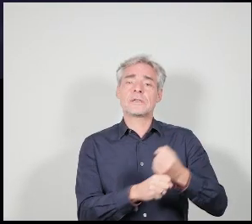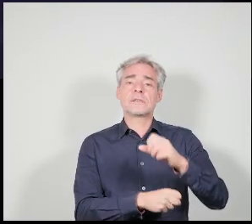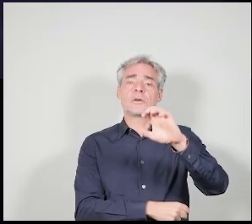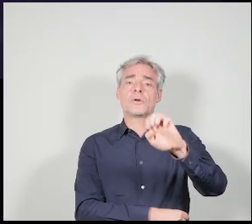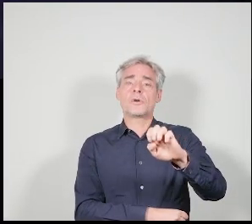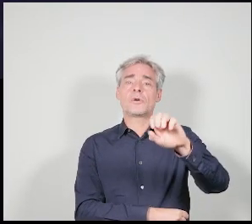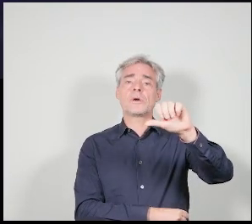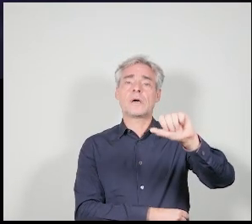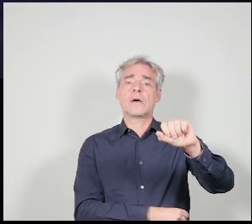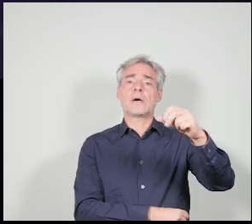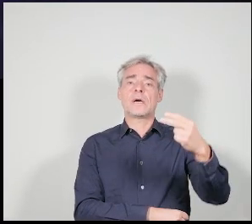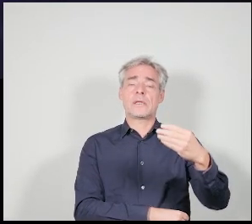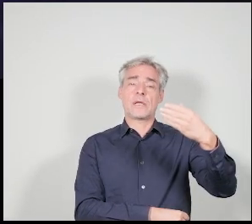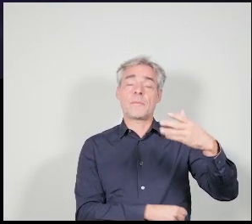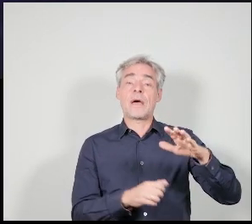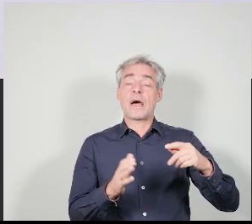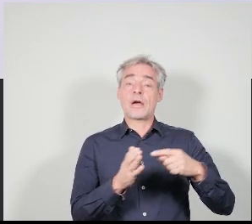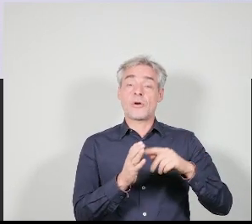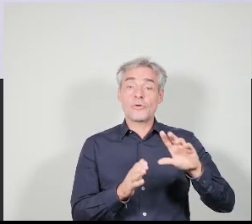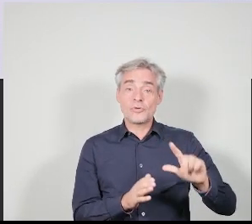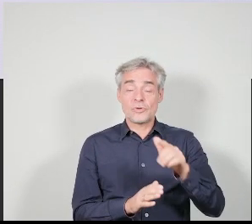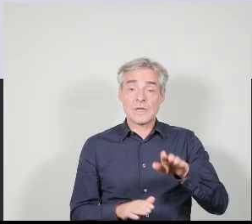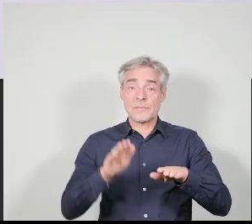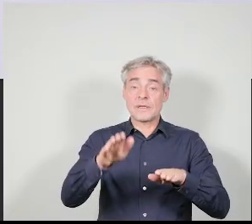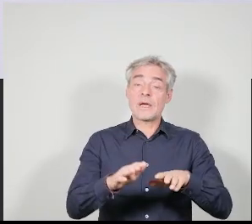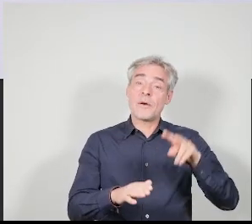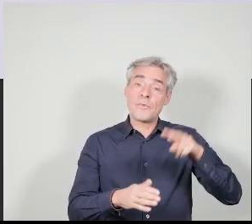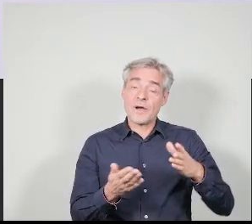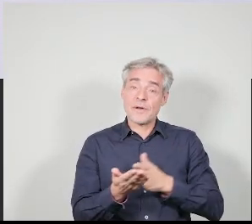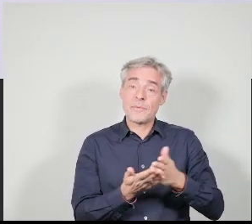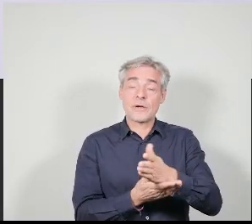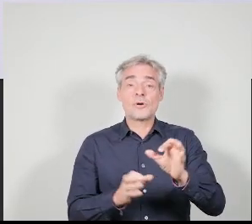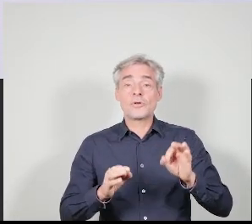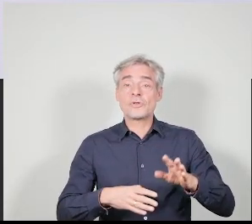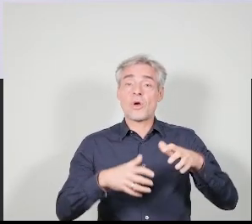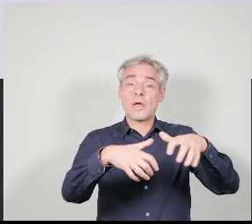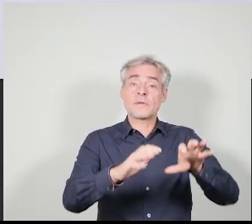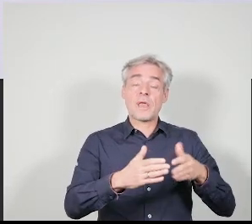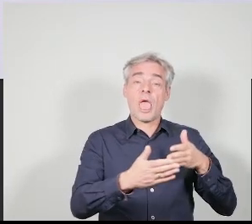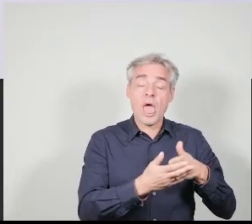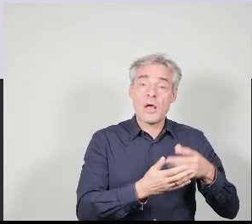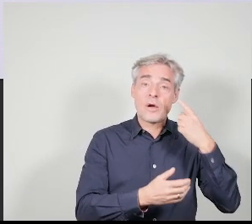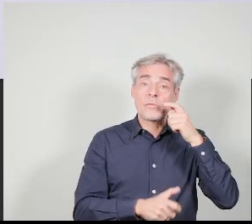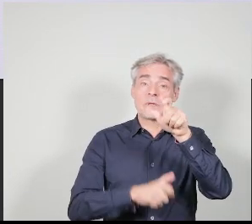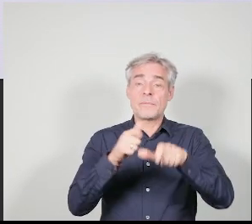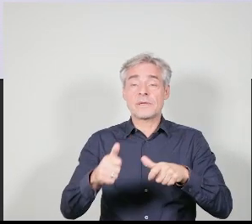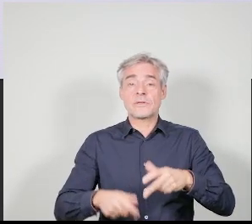EANM. À quand une deuxième étape pour un réel parcours sans entrave administrative pour les personnes vivant avec un